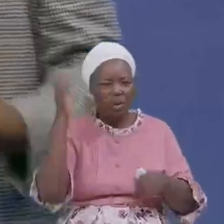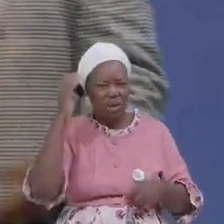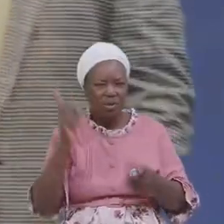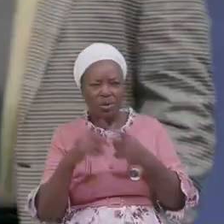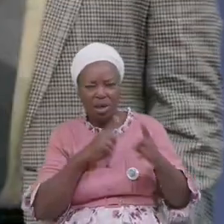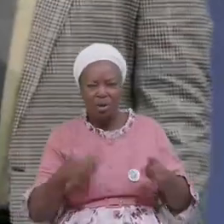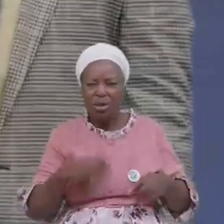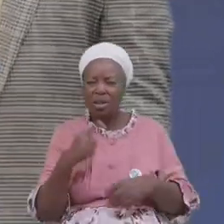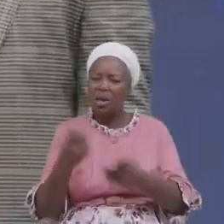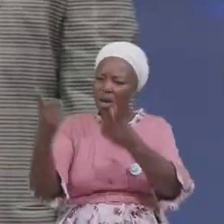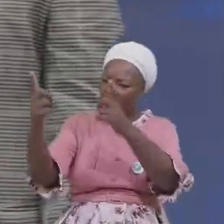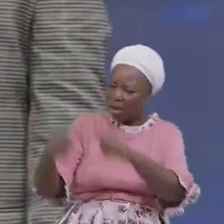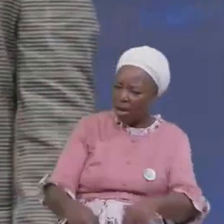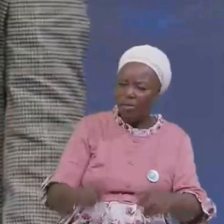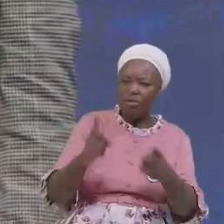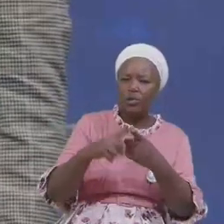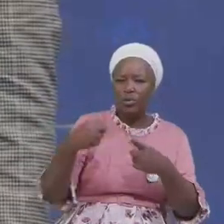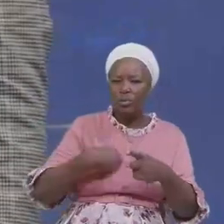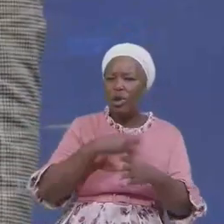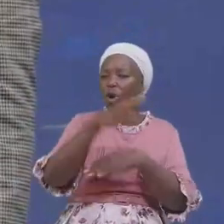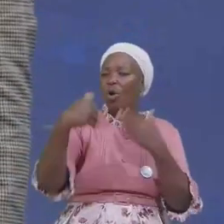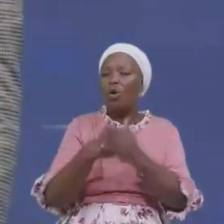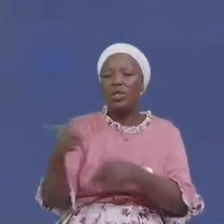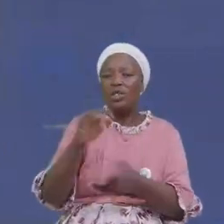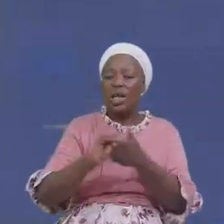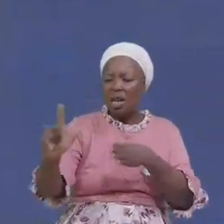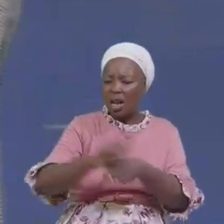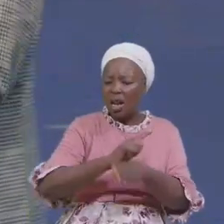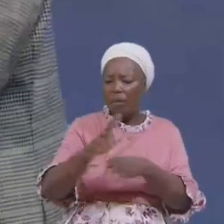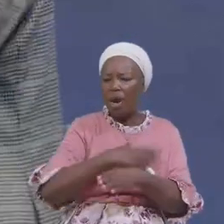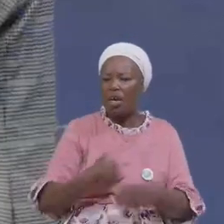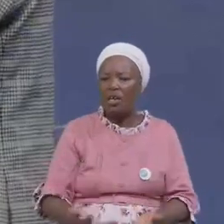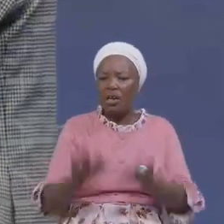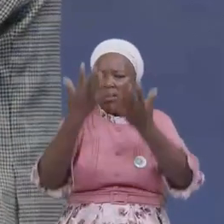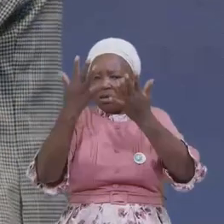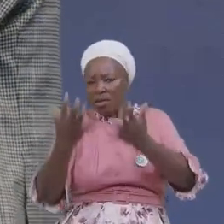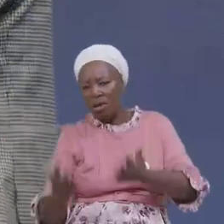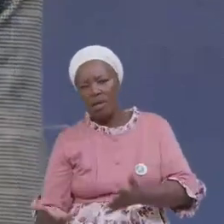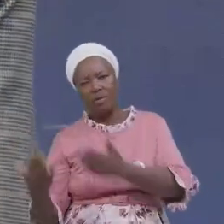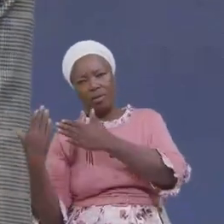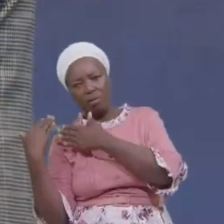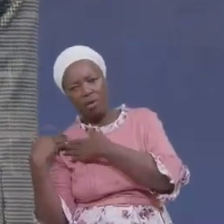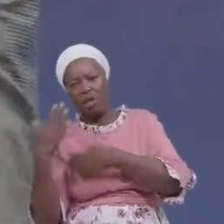verset 14, si mon peuple m'écoutait, il dit, venez à moi, vous tous êtes fatigués, chargés, et je vous donnerai du repos.